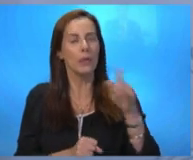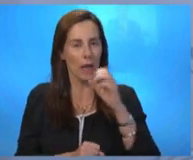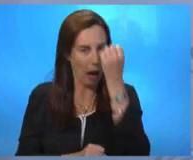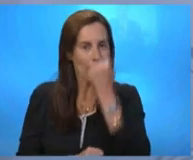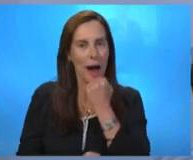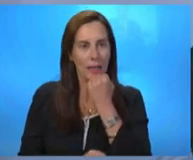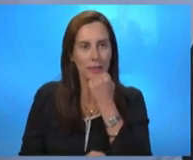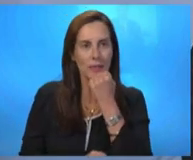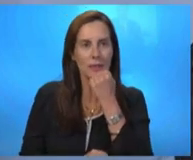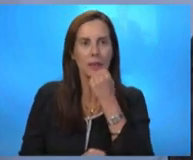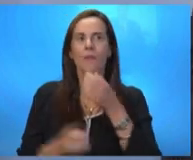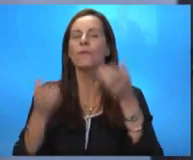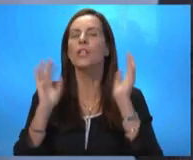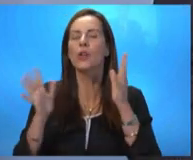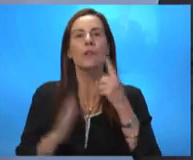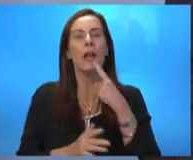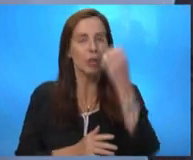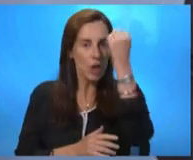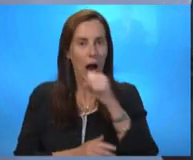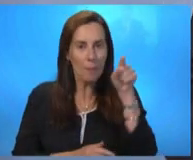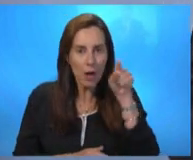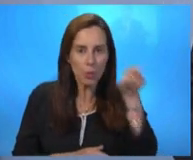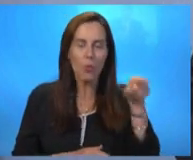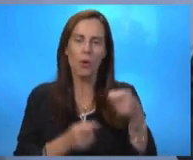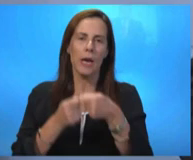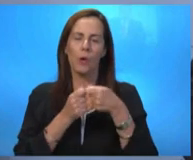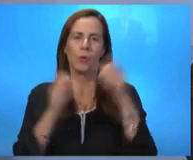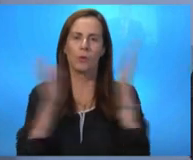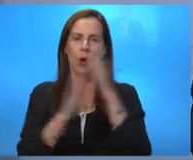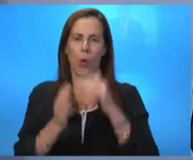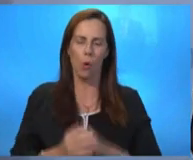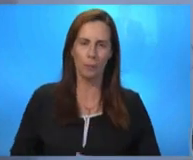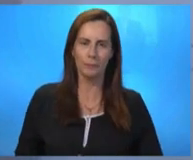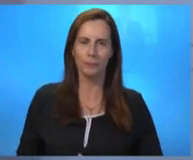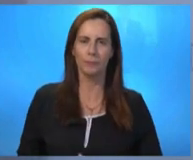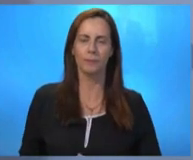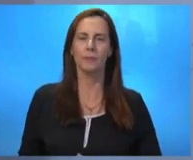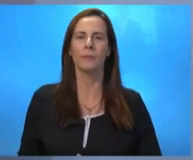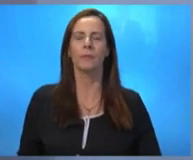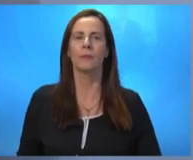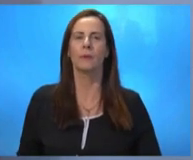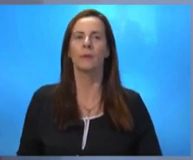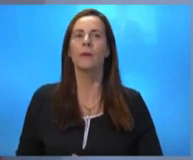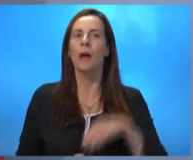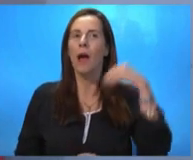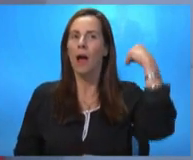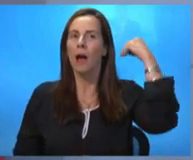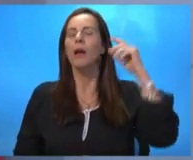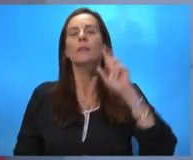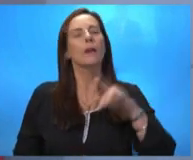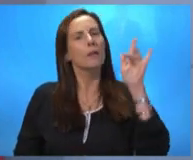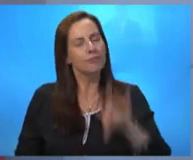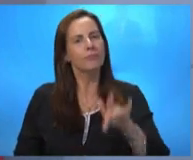to finally designate Hamas as a terrorist organization. The Palestinian terrorists must be